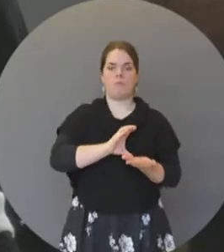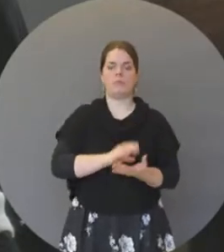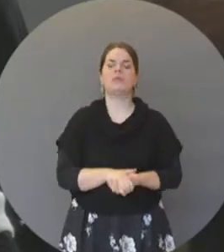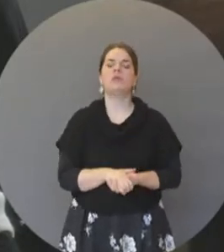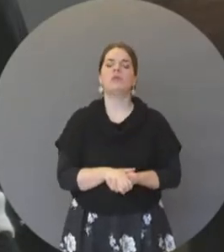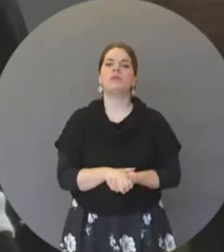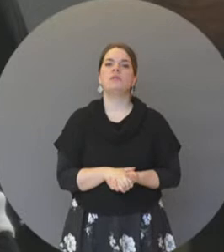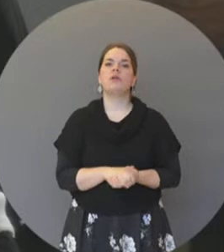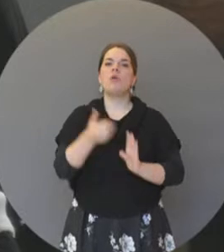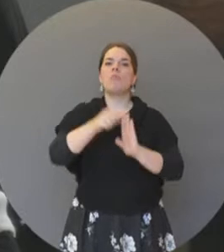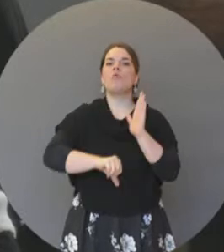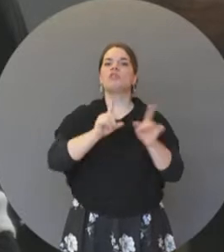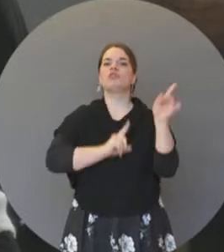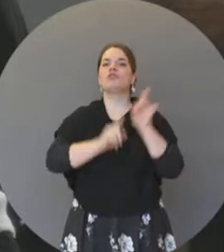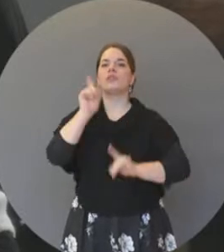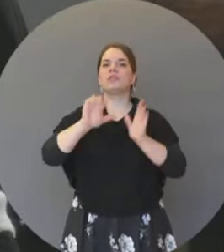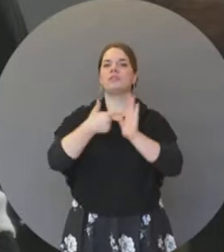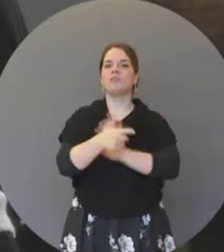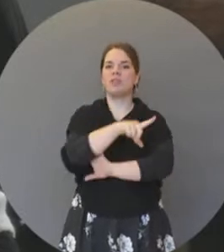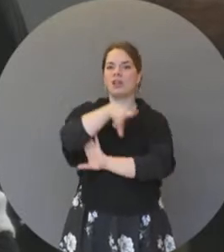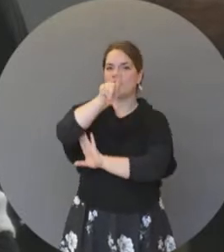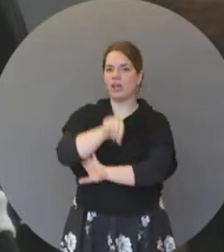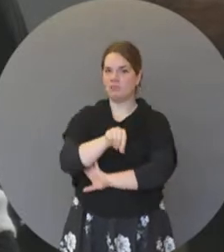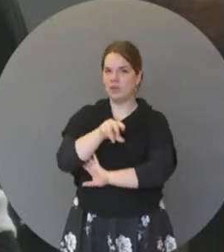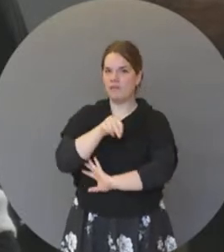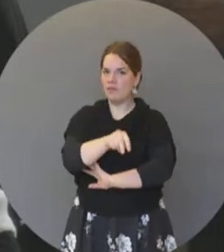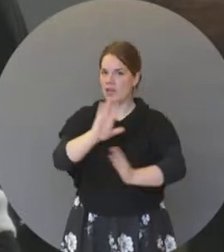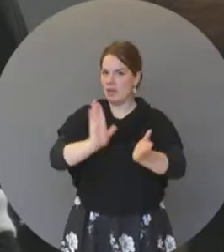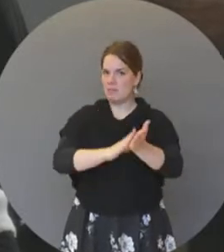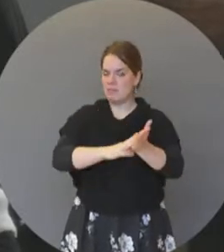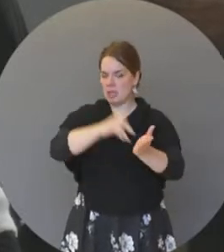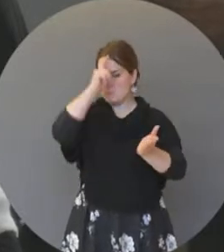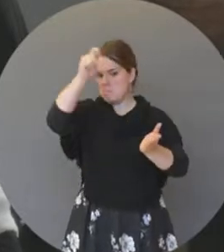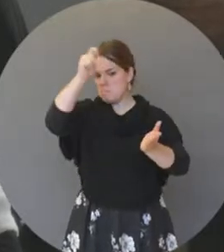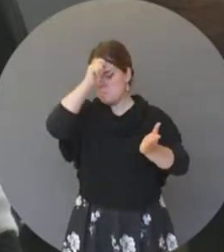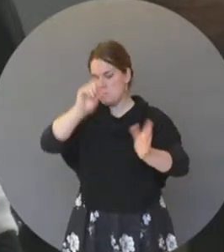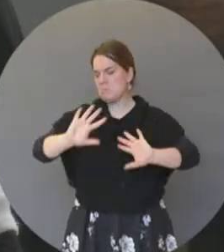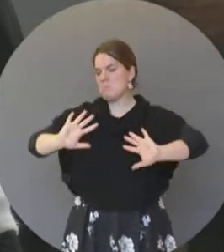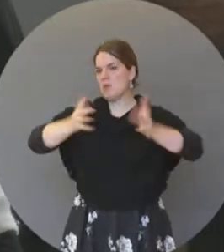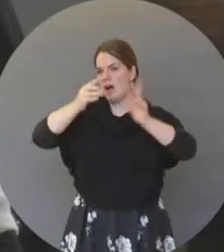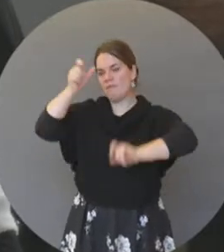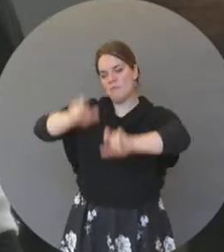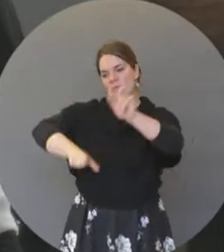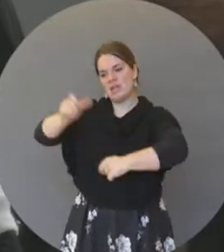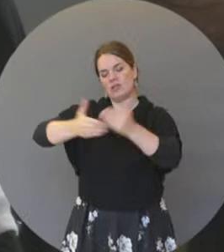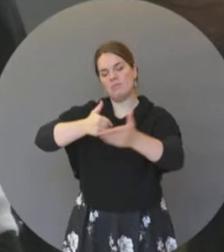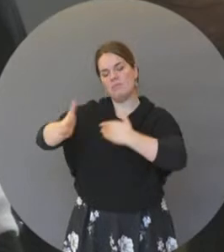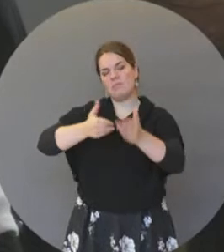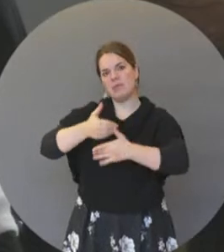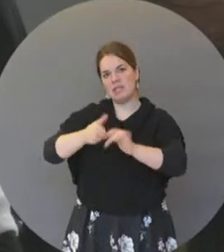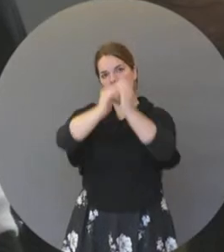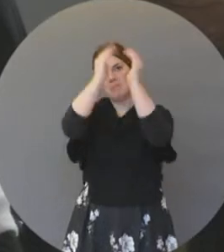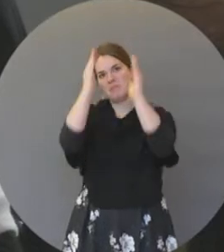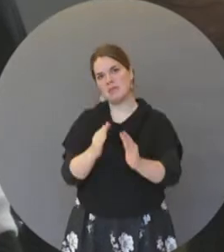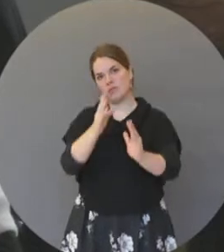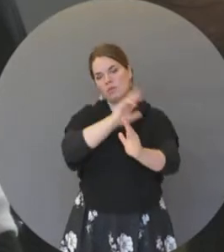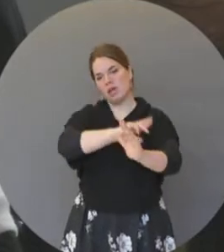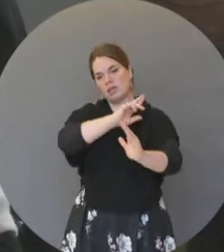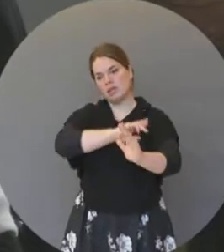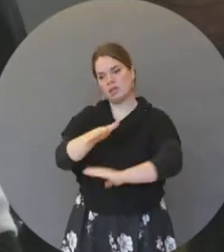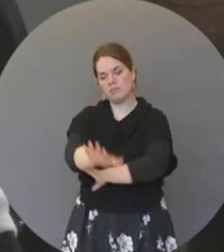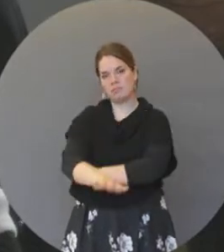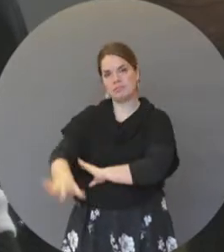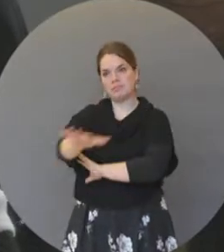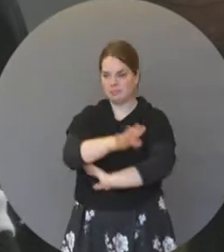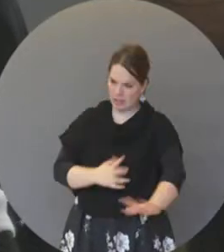nous avons annoncé le versement d'une prime afin de récompenser les personnels du secteur médico-social des établissements partenaires du